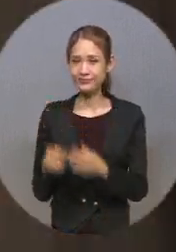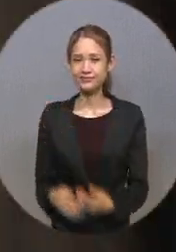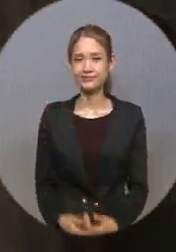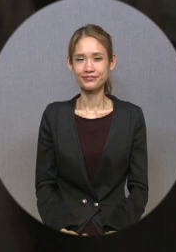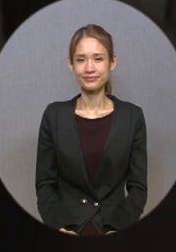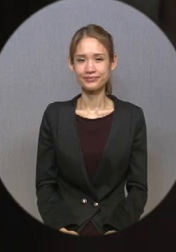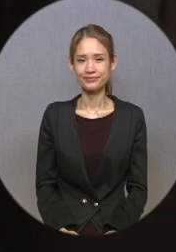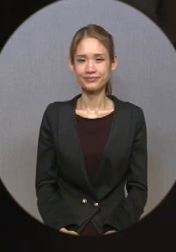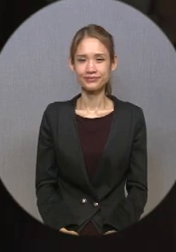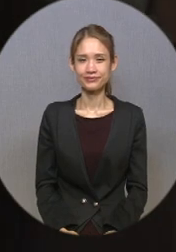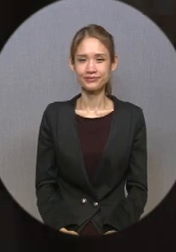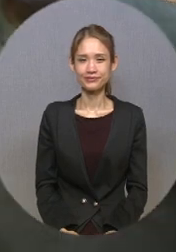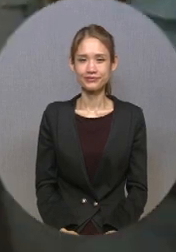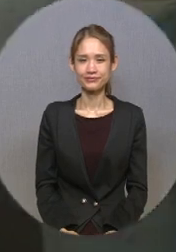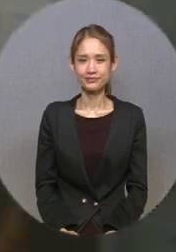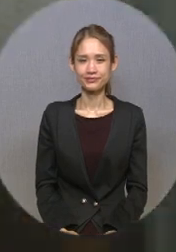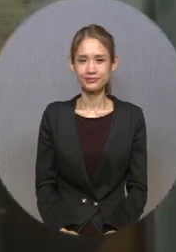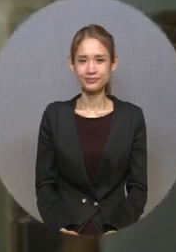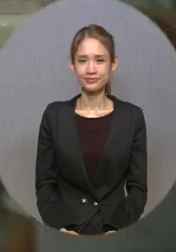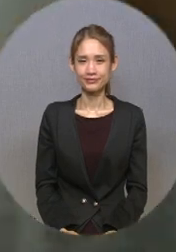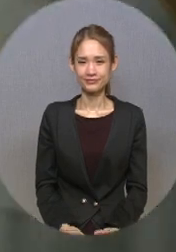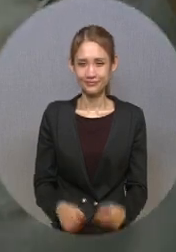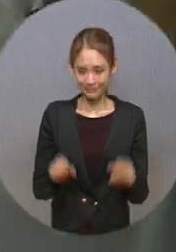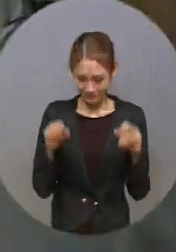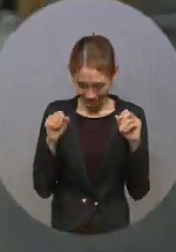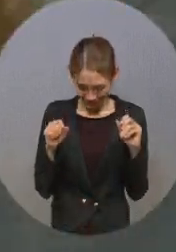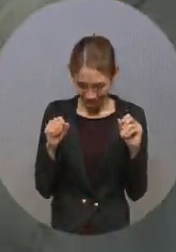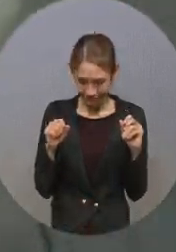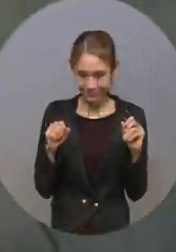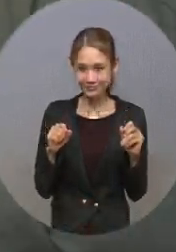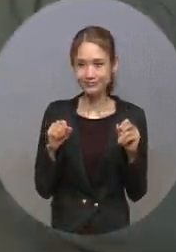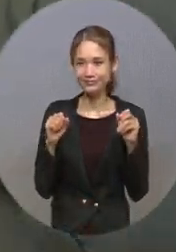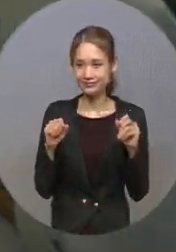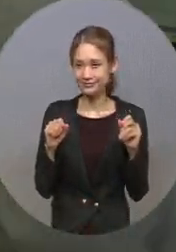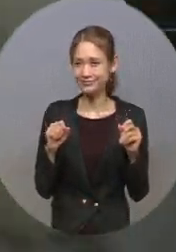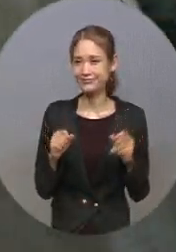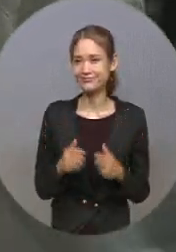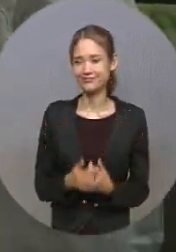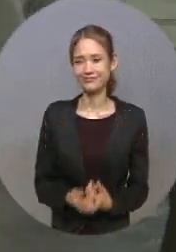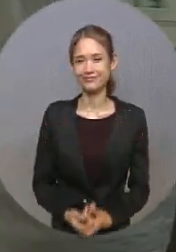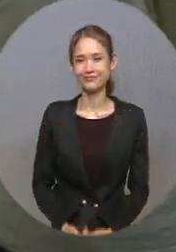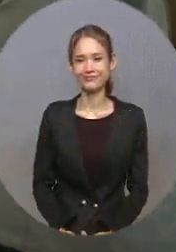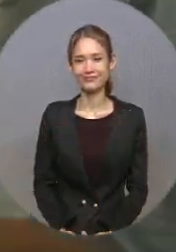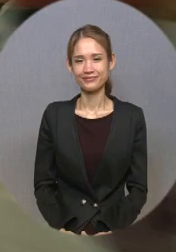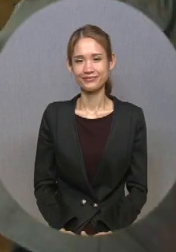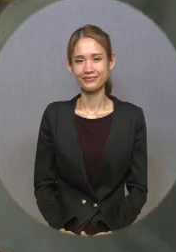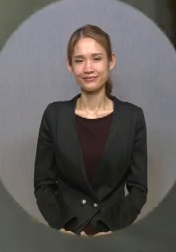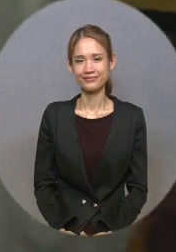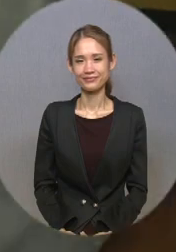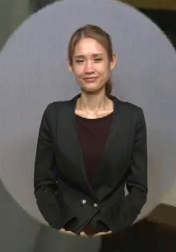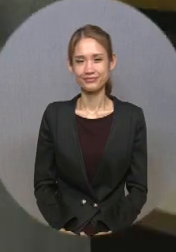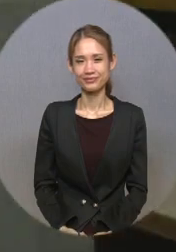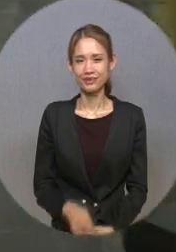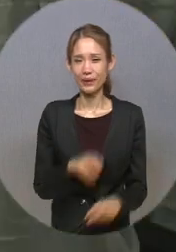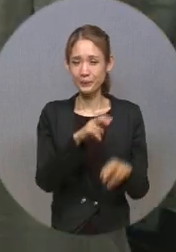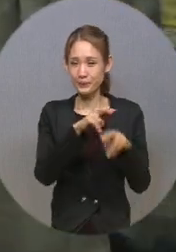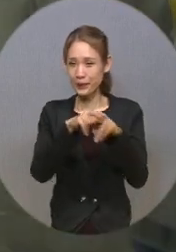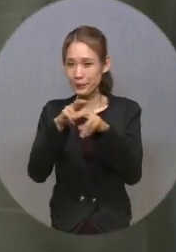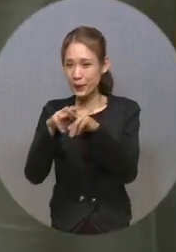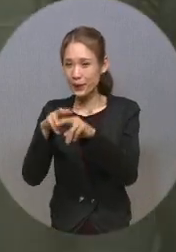아이고, 아이고. 네, 안녕하세요. 네, 안녕하세요. 안녕하세요. 배가 고프다. 우리 어디를 앉으면 되는